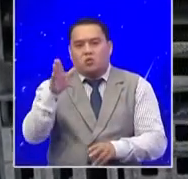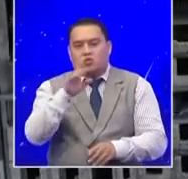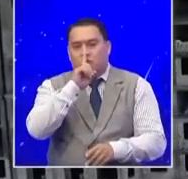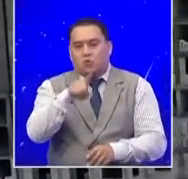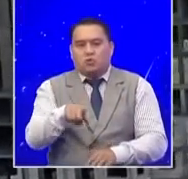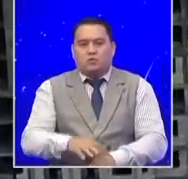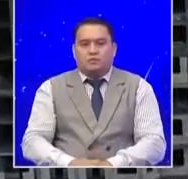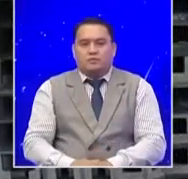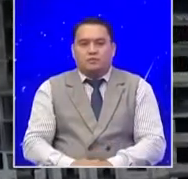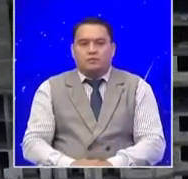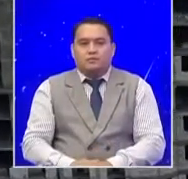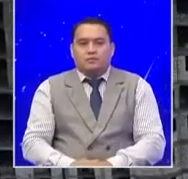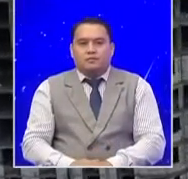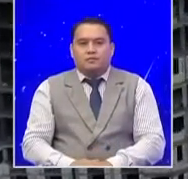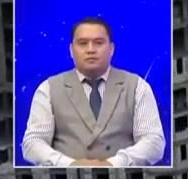прогнозируют.